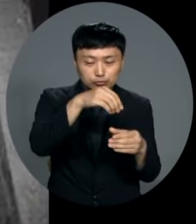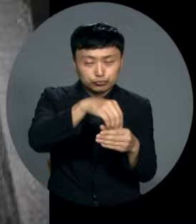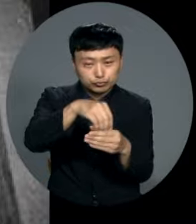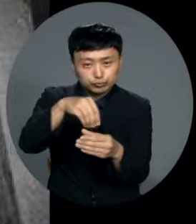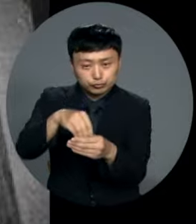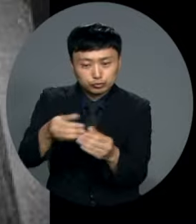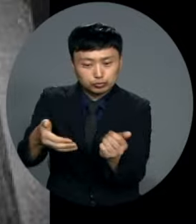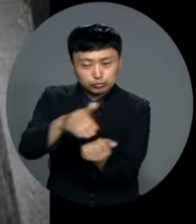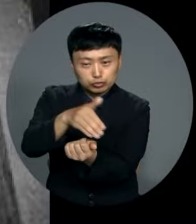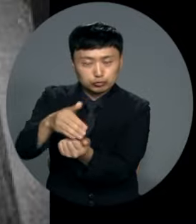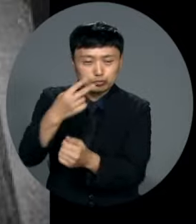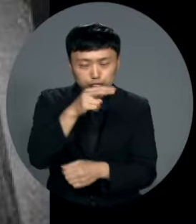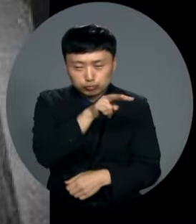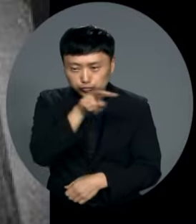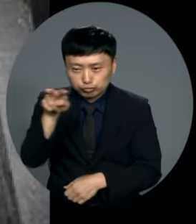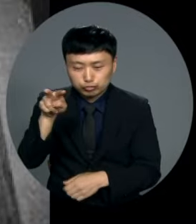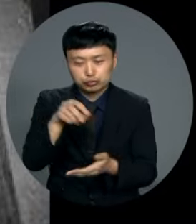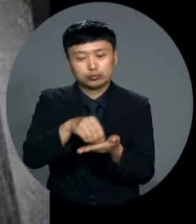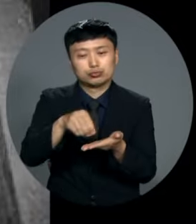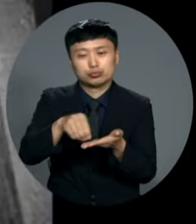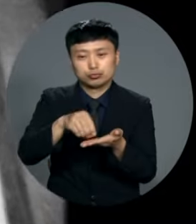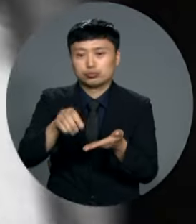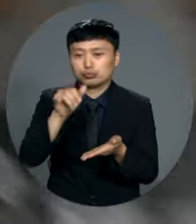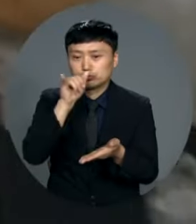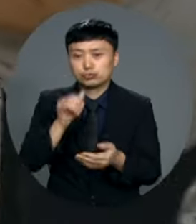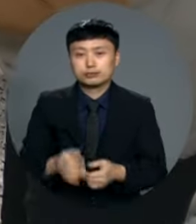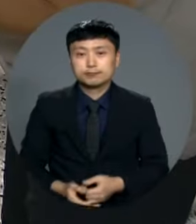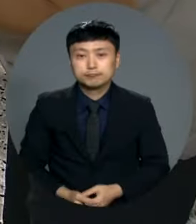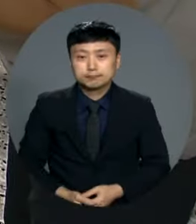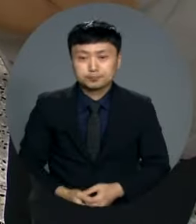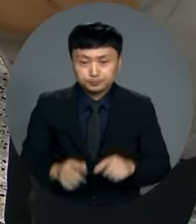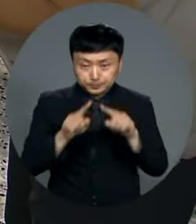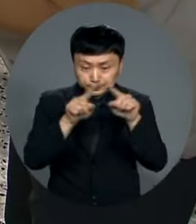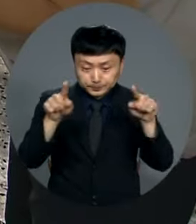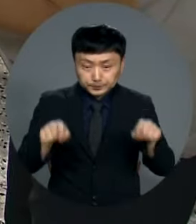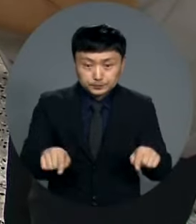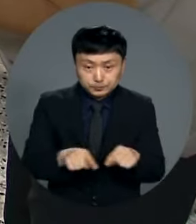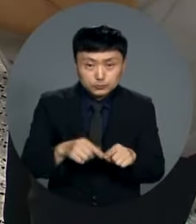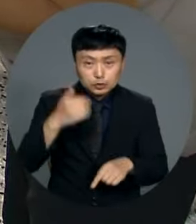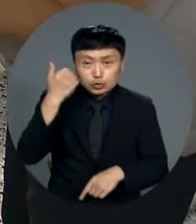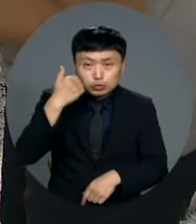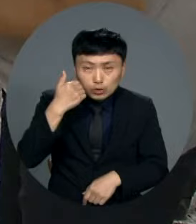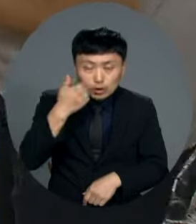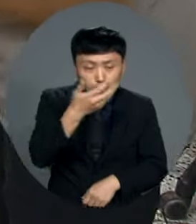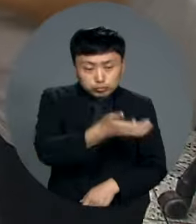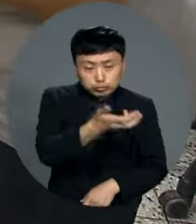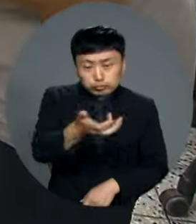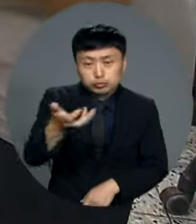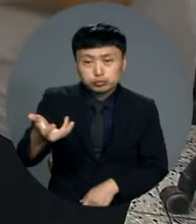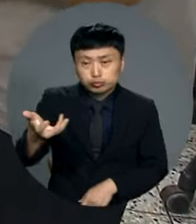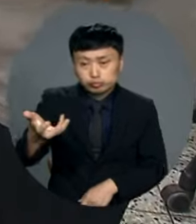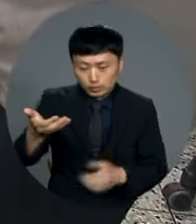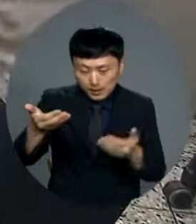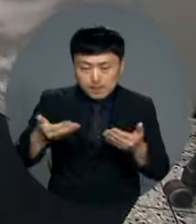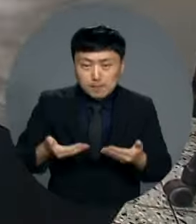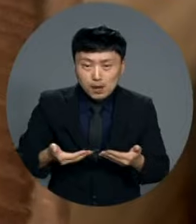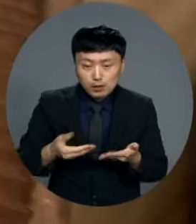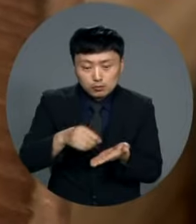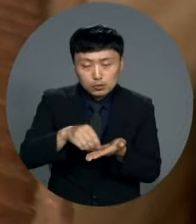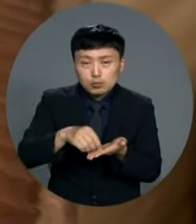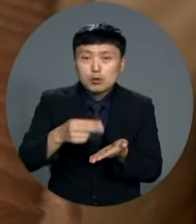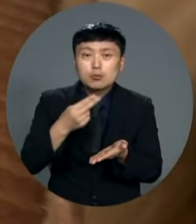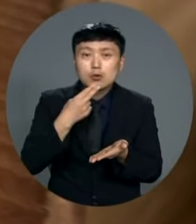고적을 둘러보았다고 기록하고 있습니다 명판에는 누가 누구에게 줬다는 기록은 없이